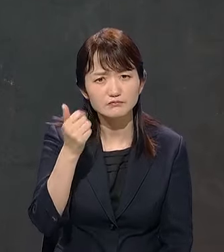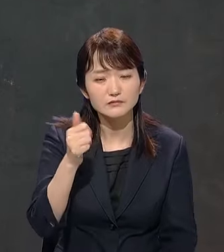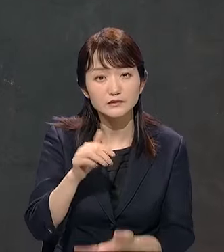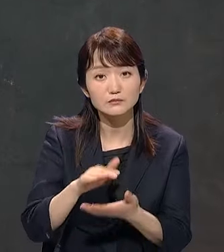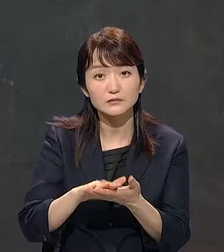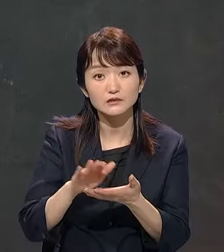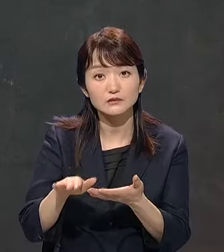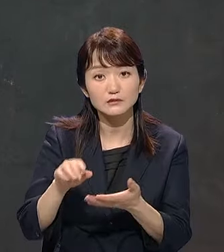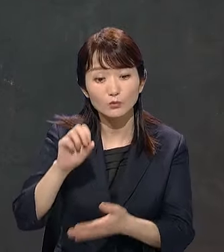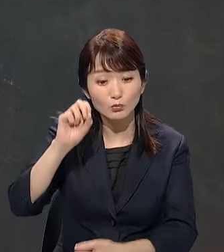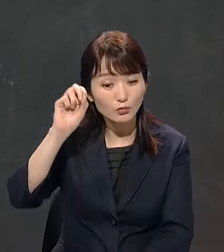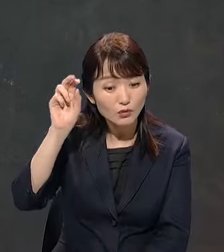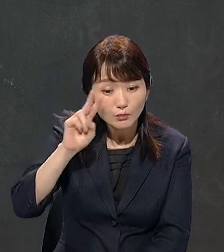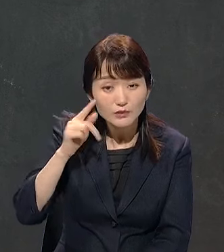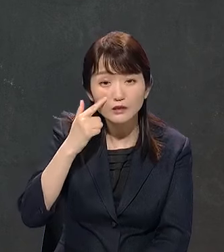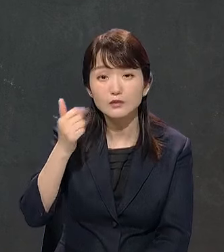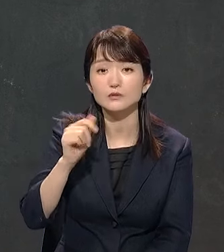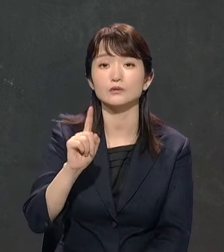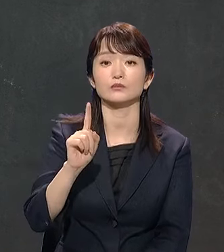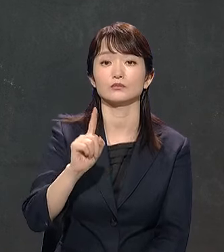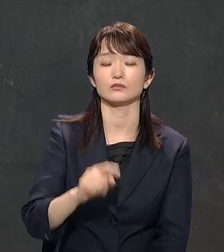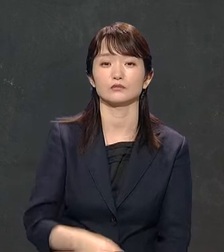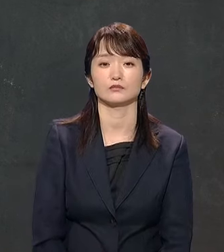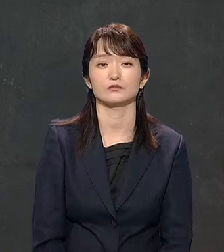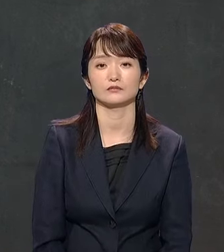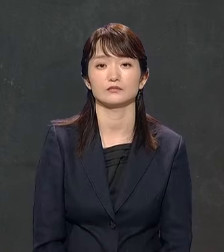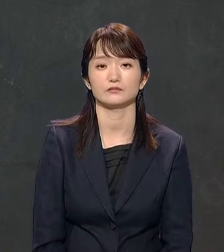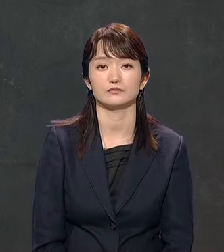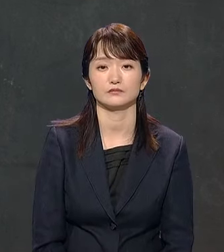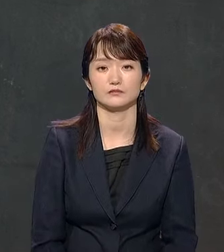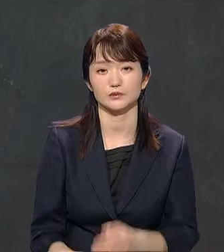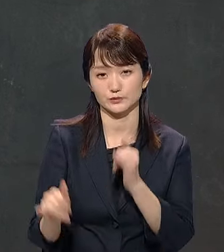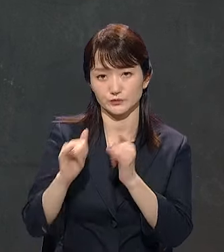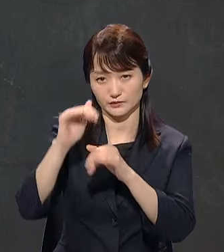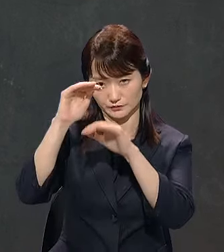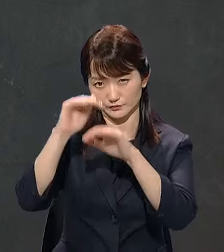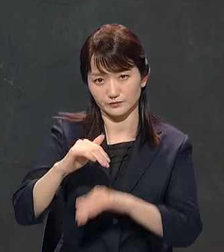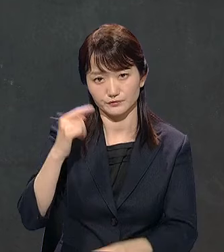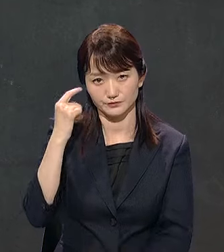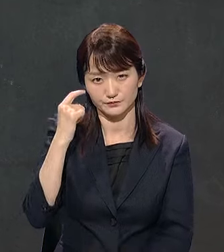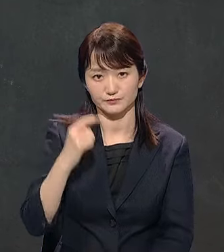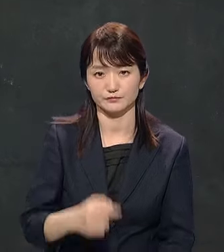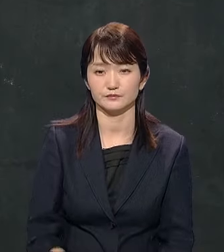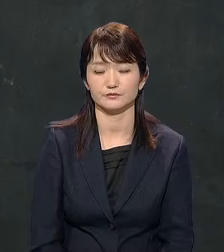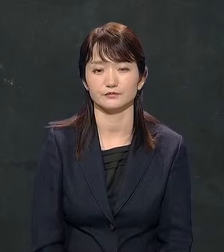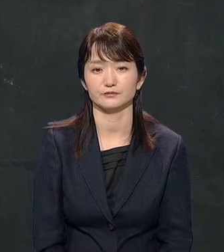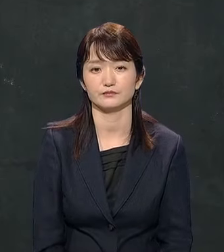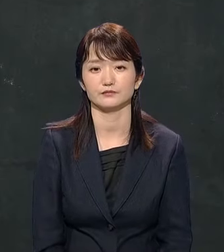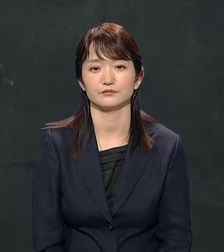아버지입니다. 자, 뜬금없이 여기서 또 아버지는 왜 나올까요? 제작진과의 통화 직접 들어보시죠.